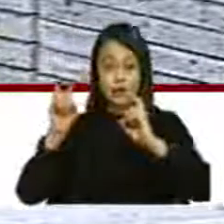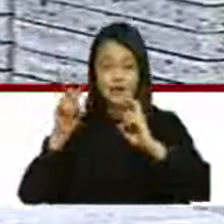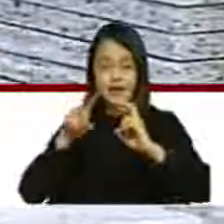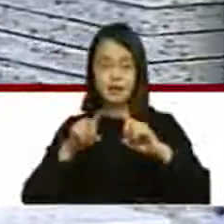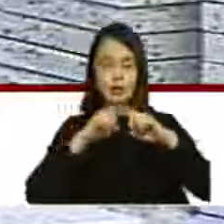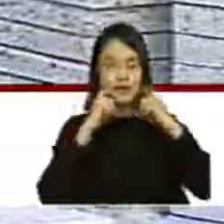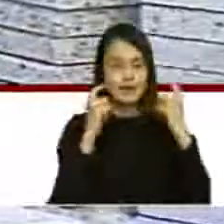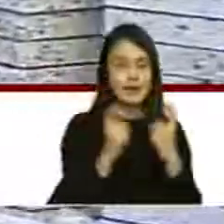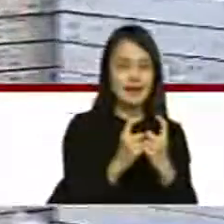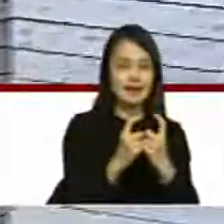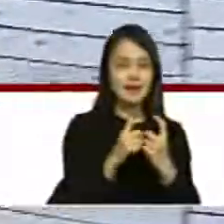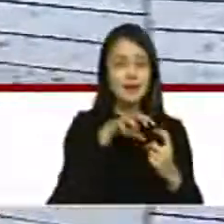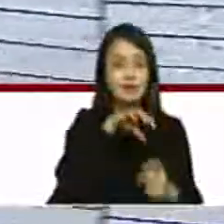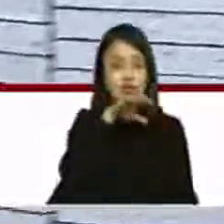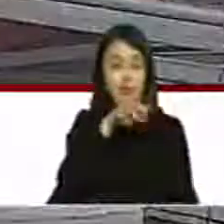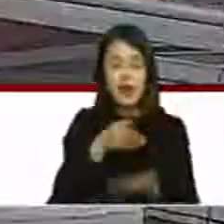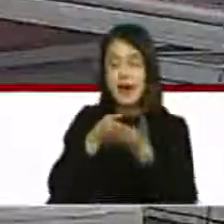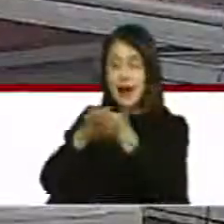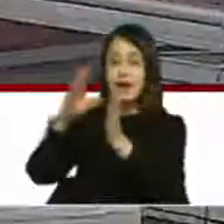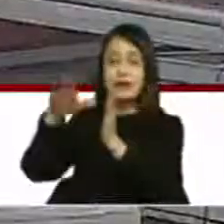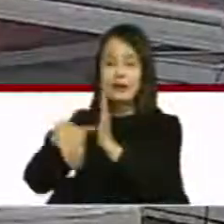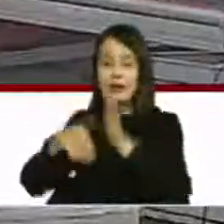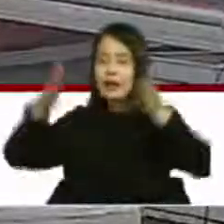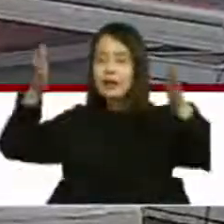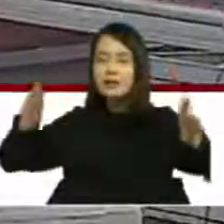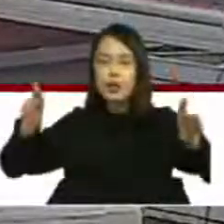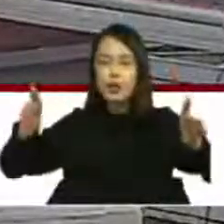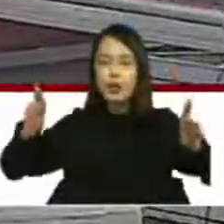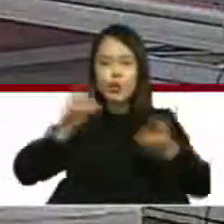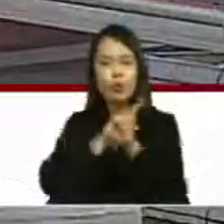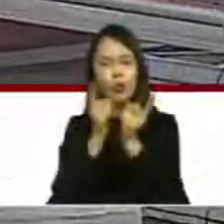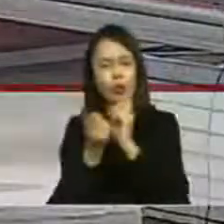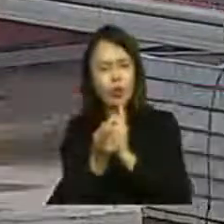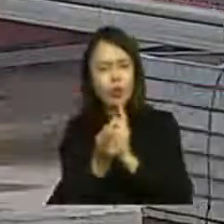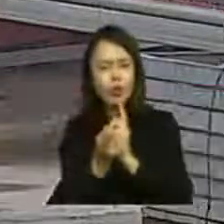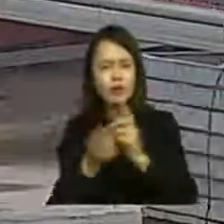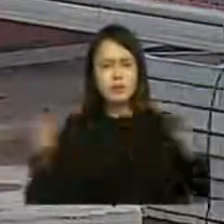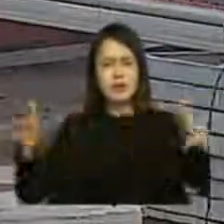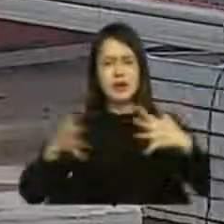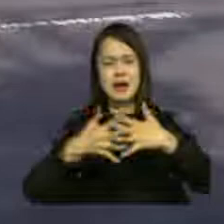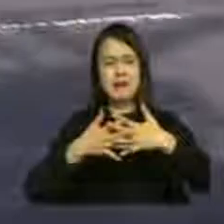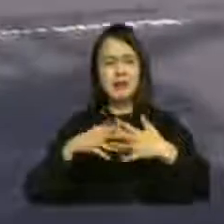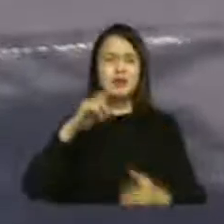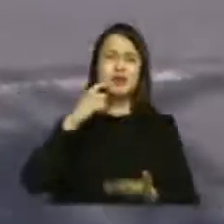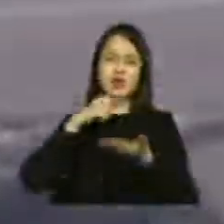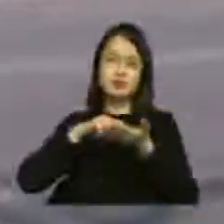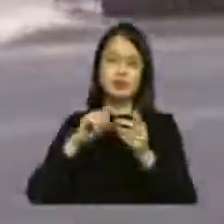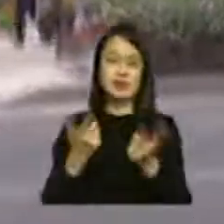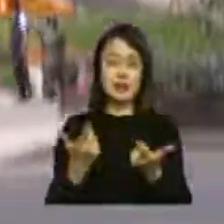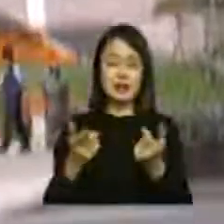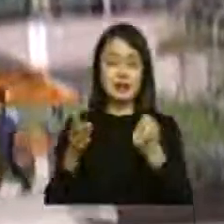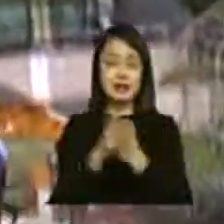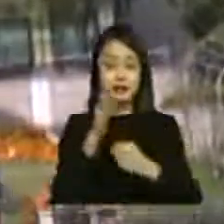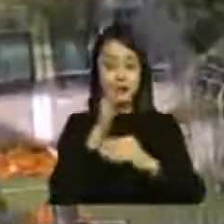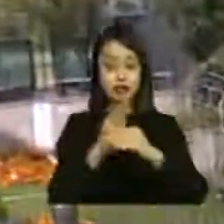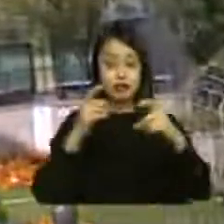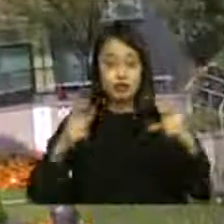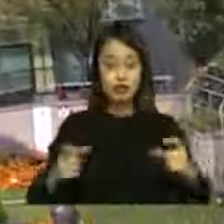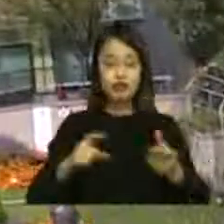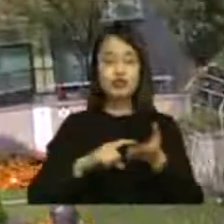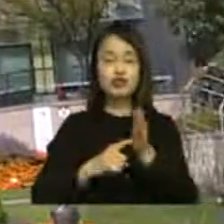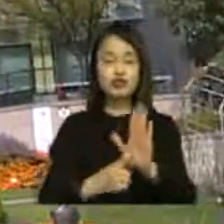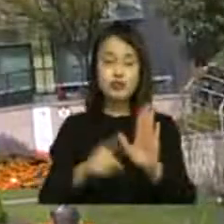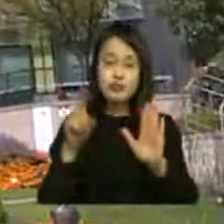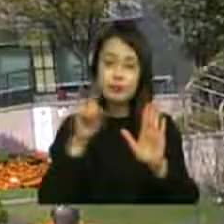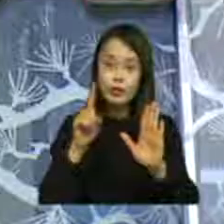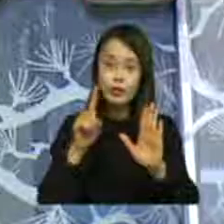되는데 민원인과 시공사 사이에 입장차가 쉽게 좁혀지지 않기 때문입니다 중구는 이같은 공사현장